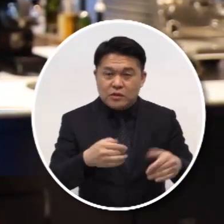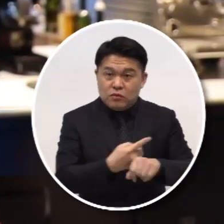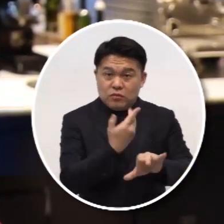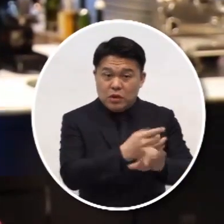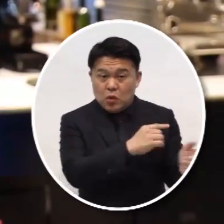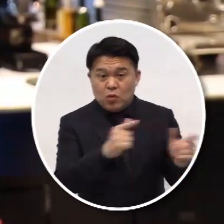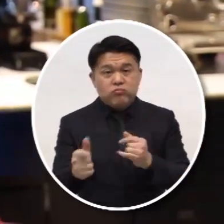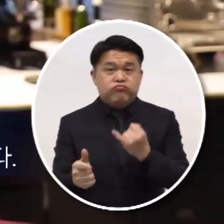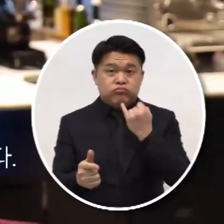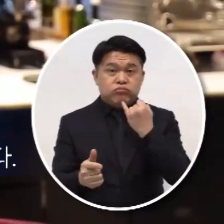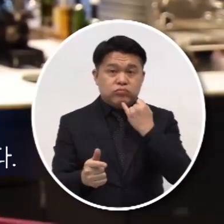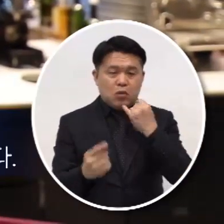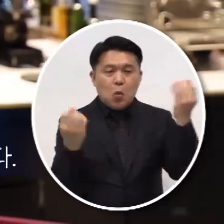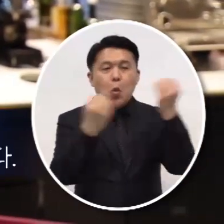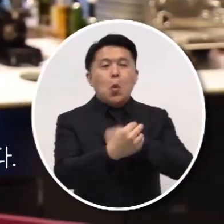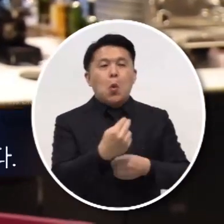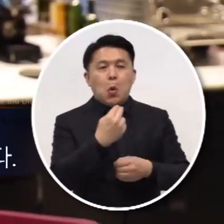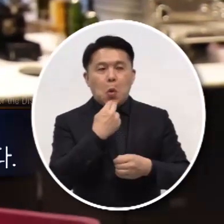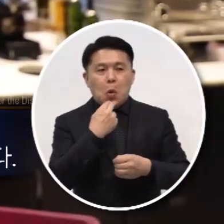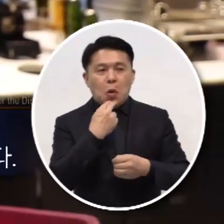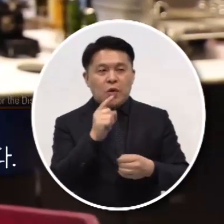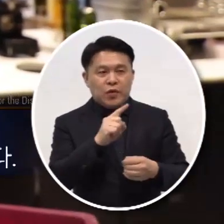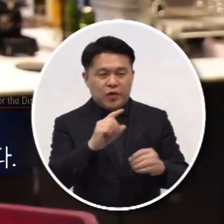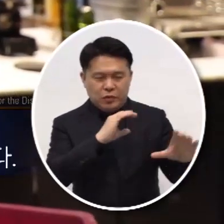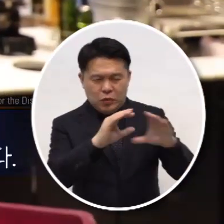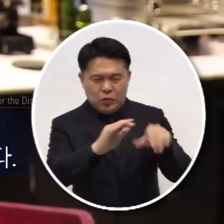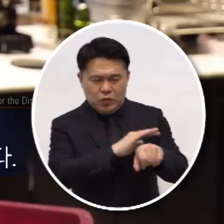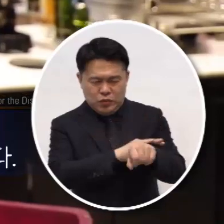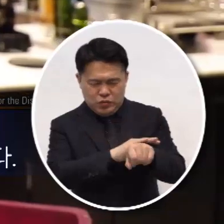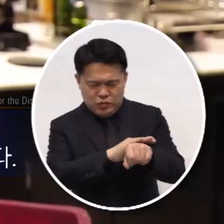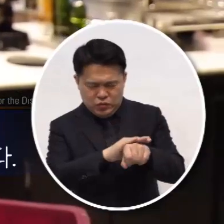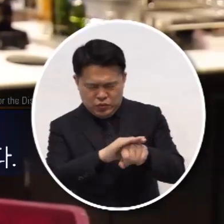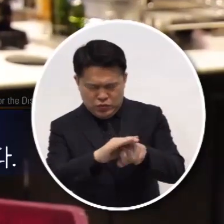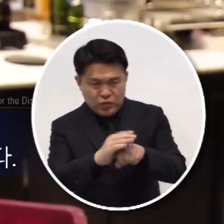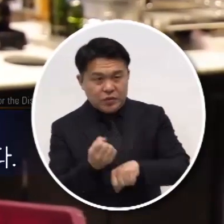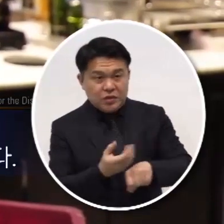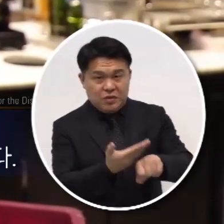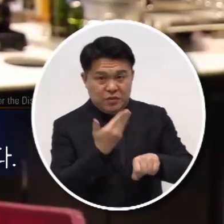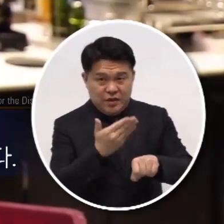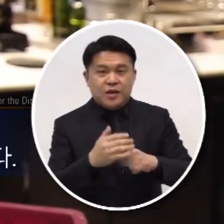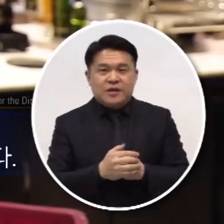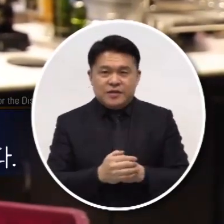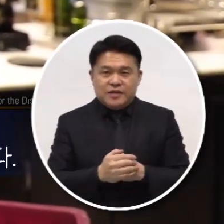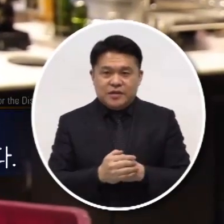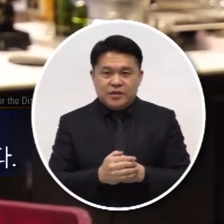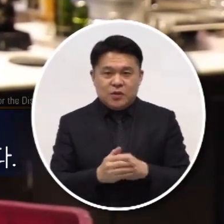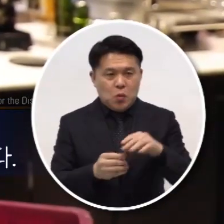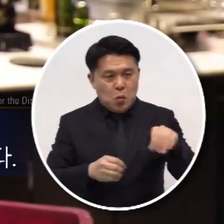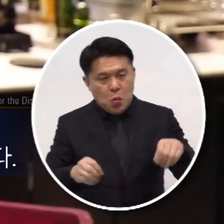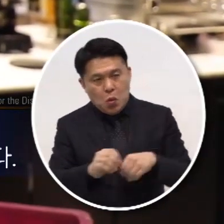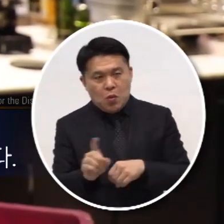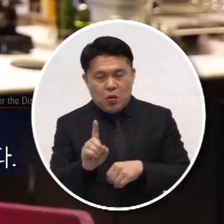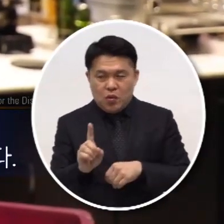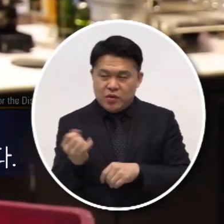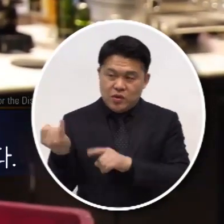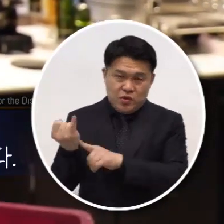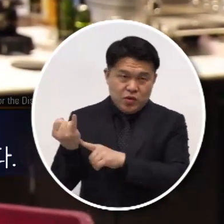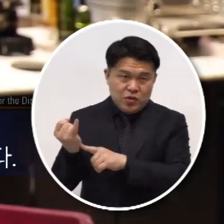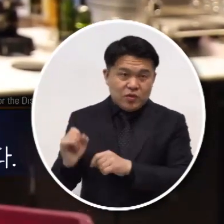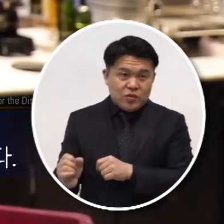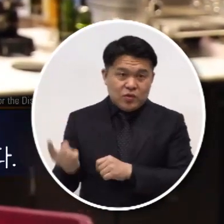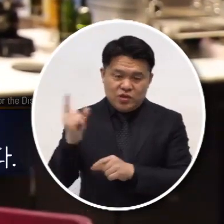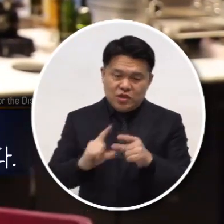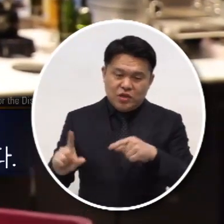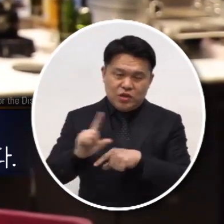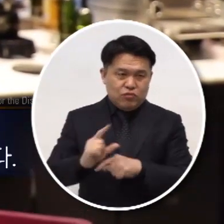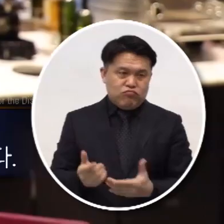아닌 다른 이야기를 하더라도 오해 없이 이렇게 이야기들을 전달할 수 있는 게 되어 있어서 그런 게 어떻게 보면 엘레나를 통해서 좀 더